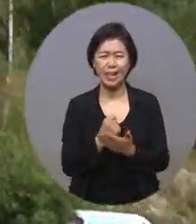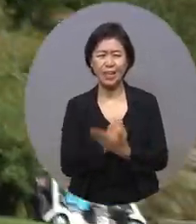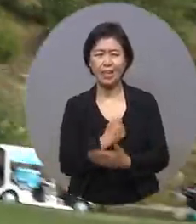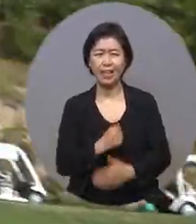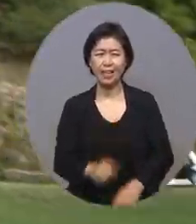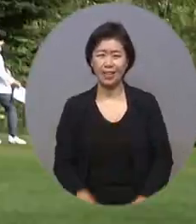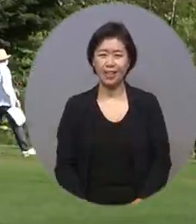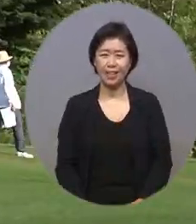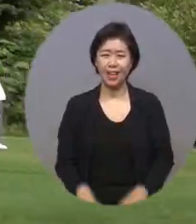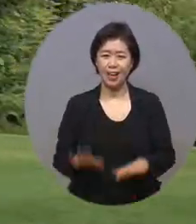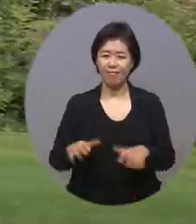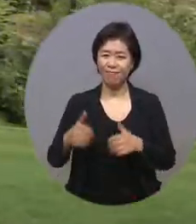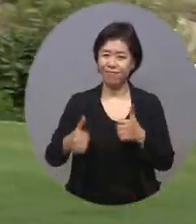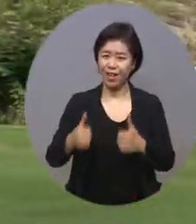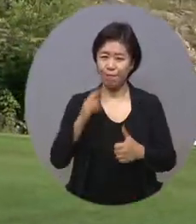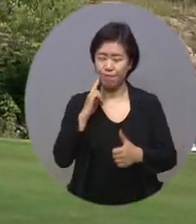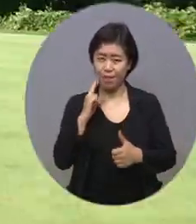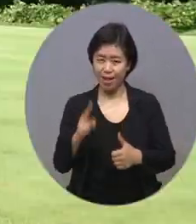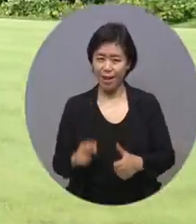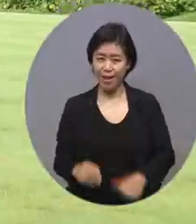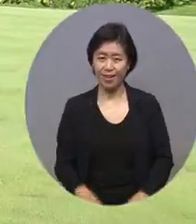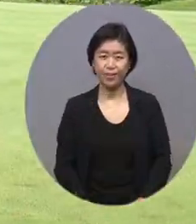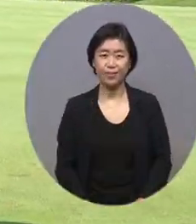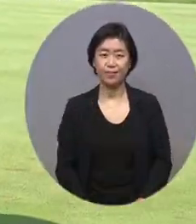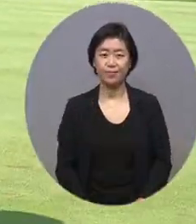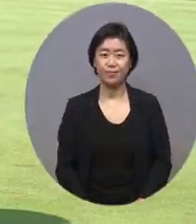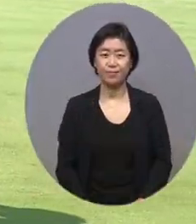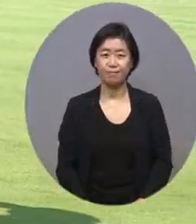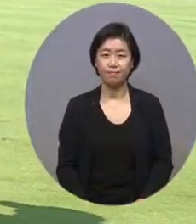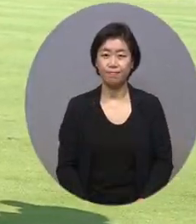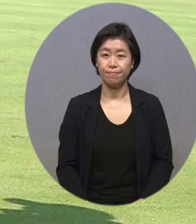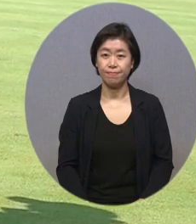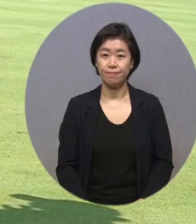전쟁이다. 짧았어.